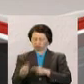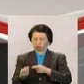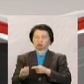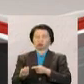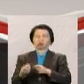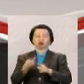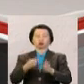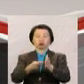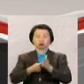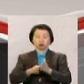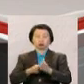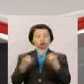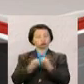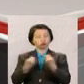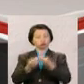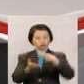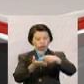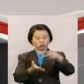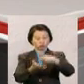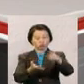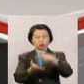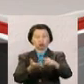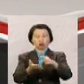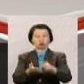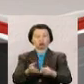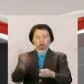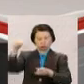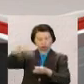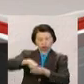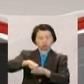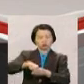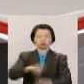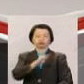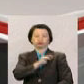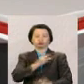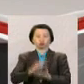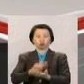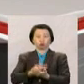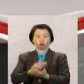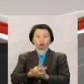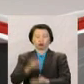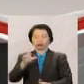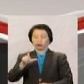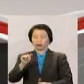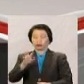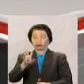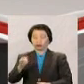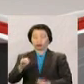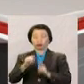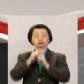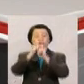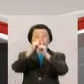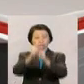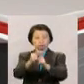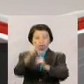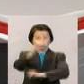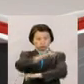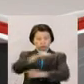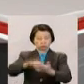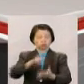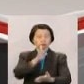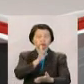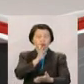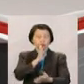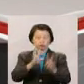daripada keperluan jumlah bayaran balik kredit cukai. Menteri Kewangan Lim Guan Eng melalui satu kenyataan media hari ini berkata